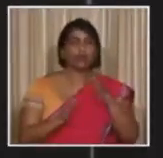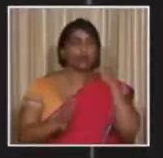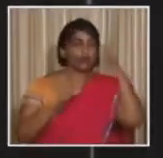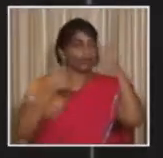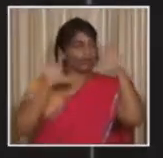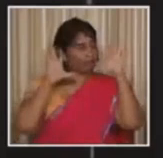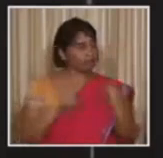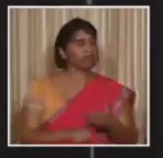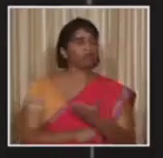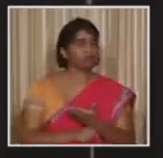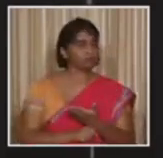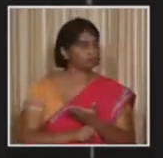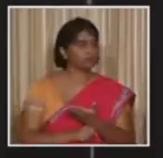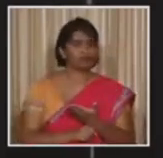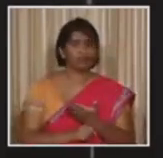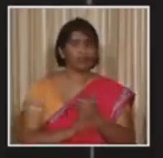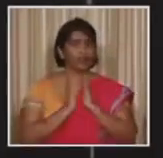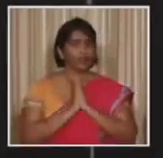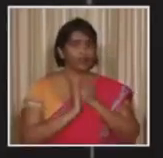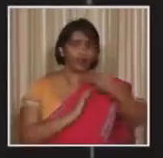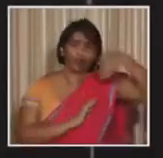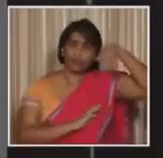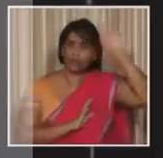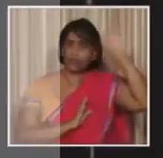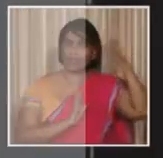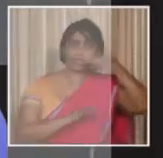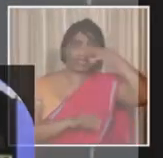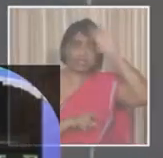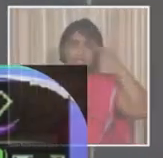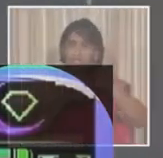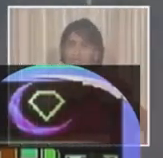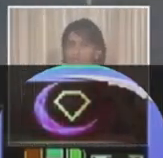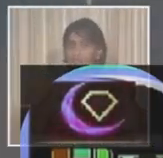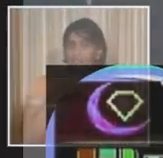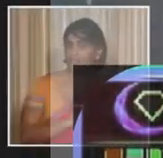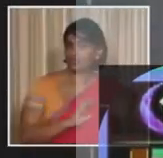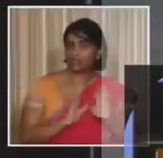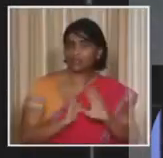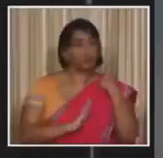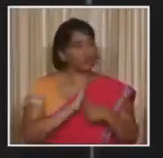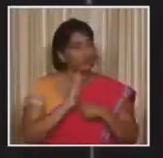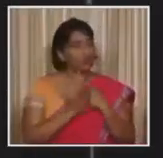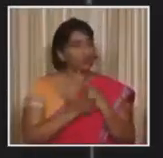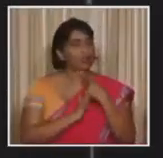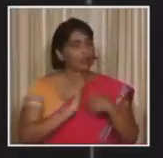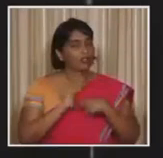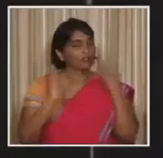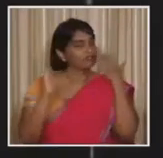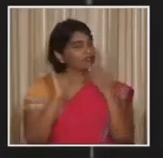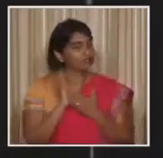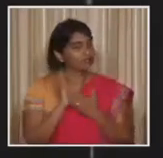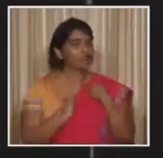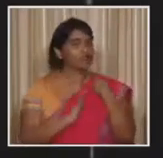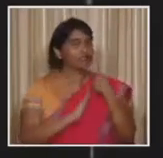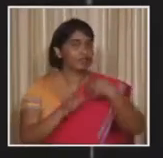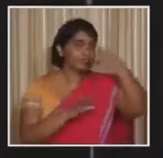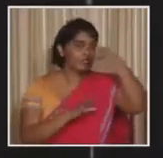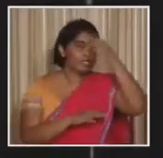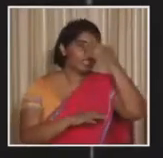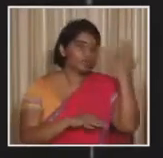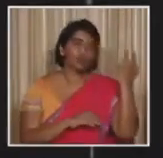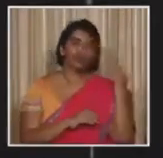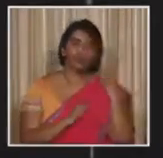ஆண்டு ஆண்டு கமிதி சபாபத்துவனி மேவா லோக உருமையா மே பௌத்த நடபும் அப்பே சிங்களையாட் பம்மனா காய் தெரியுமே மே